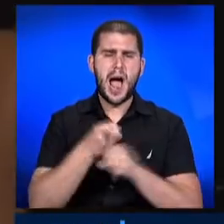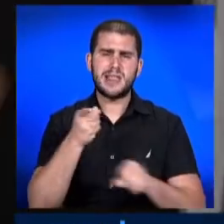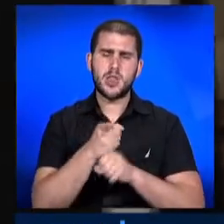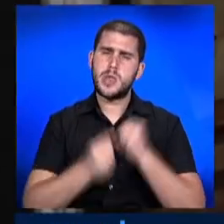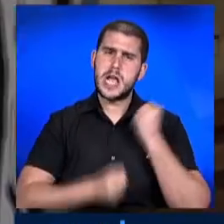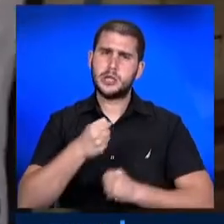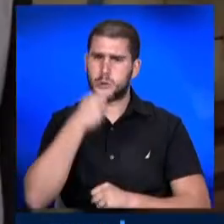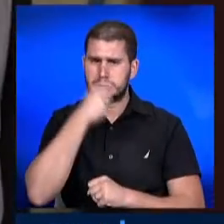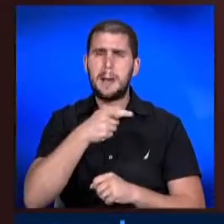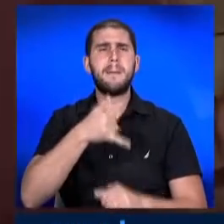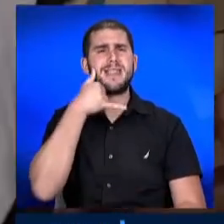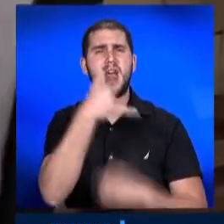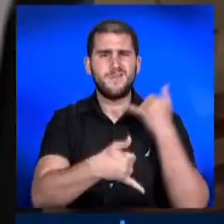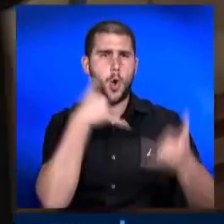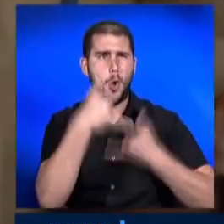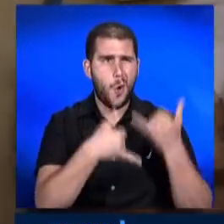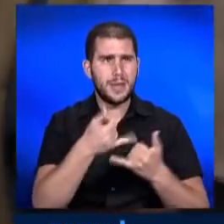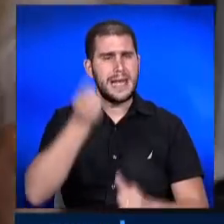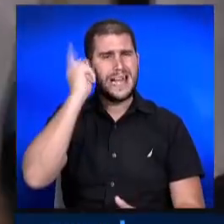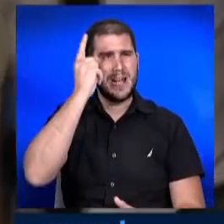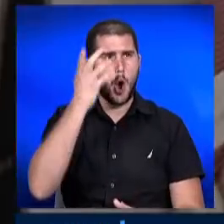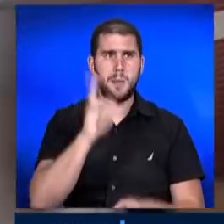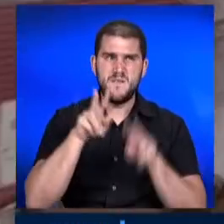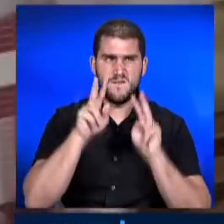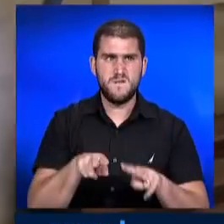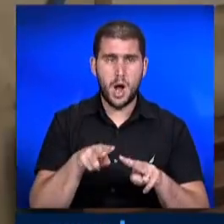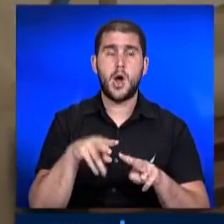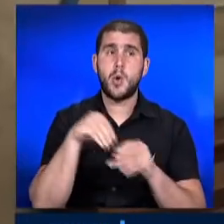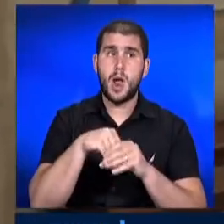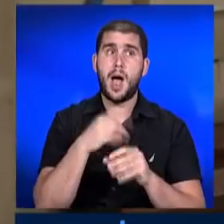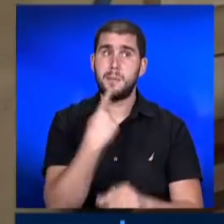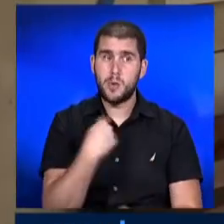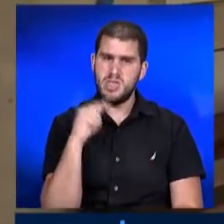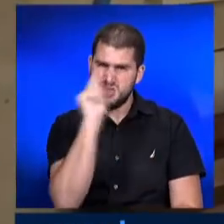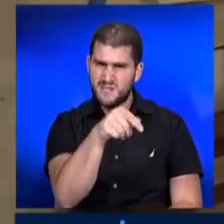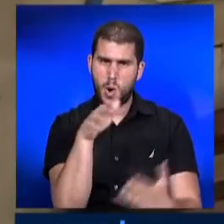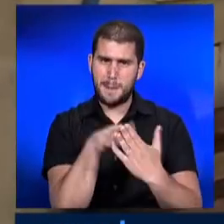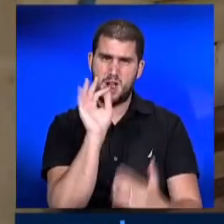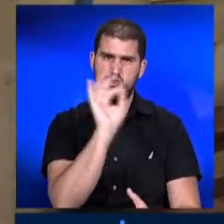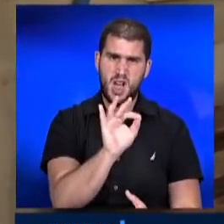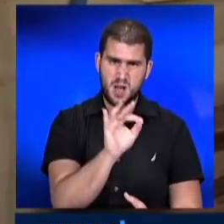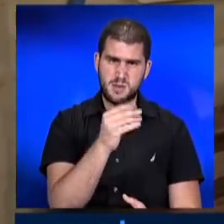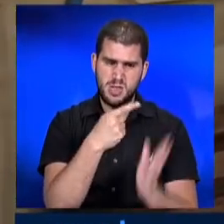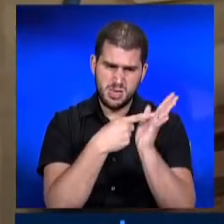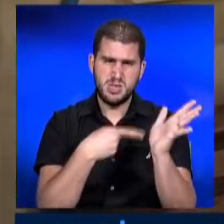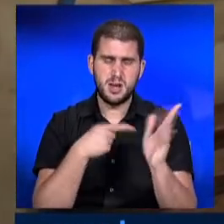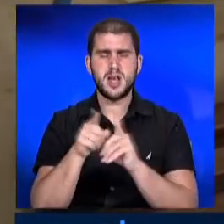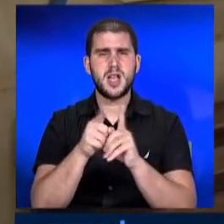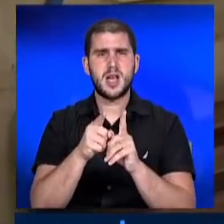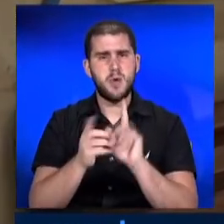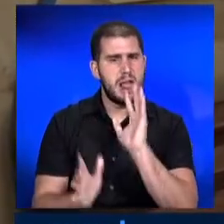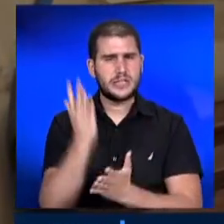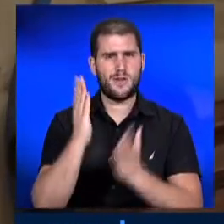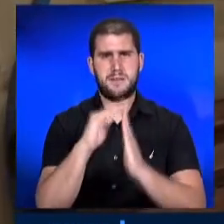קשות בטלפון, לאיומים קשים ביותר, כולל אמירות של נבוא אליכם הביתה ונשרוף את הבית